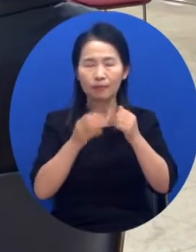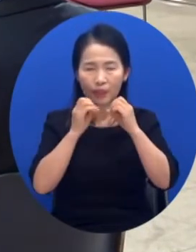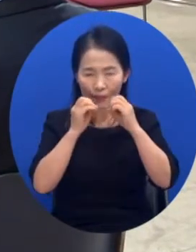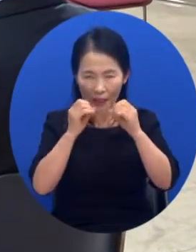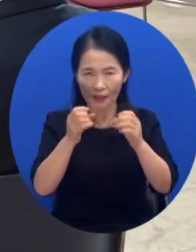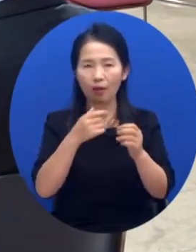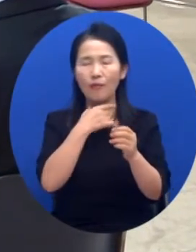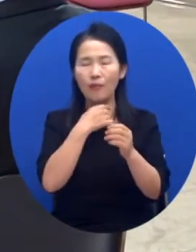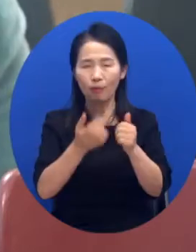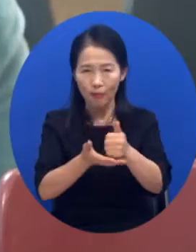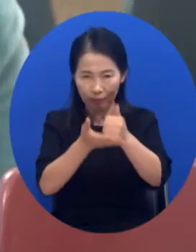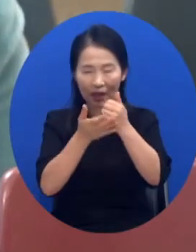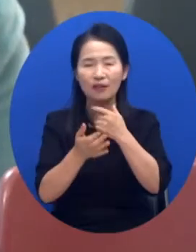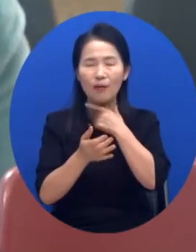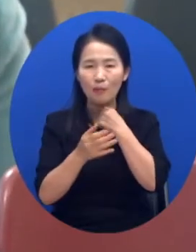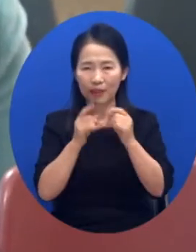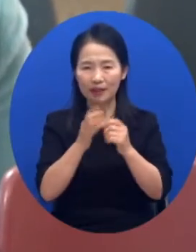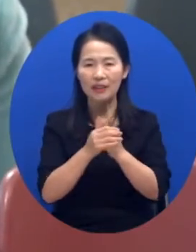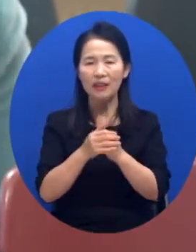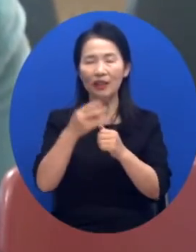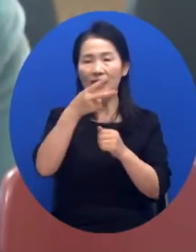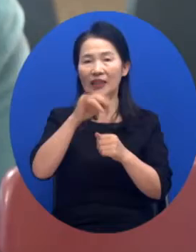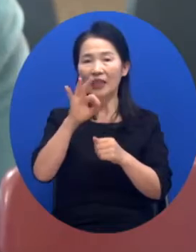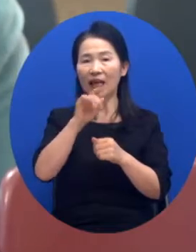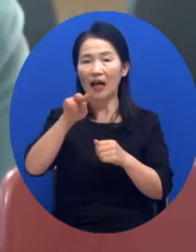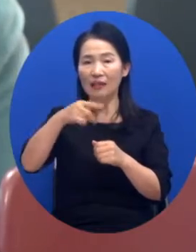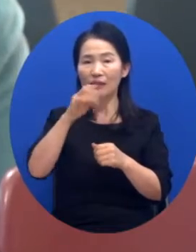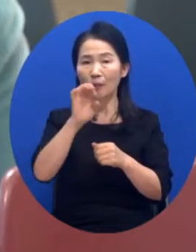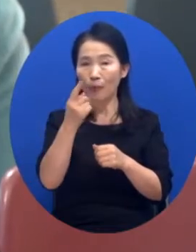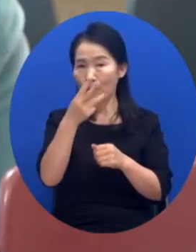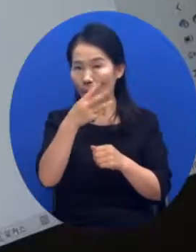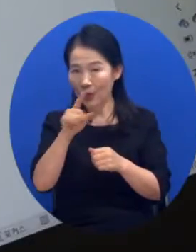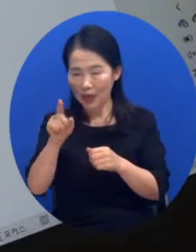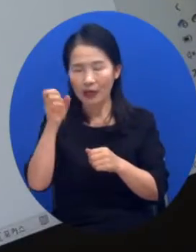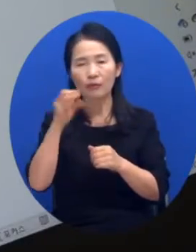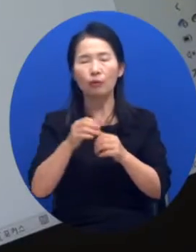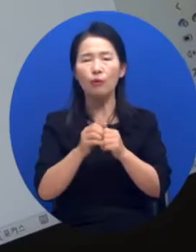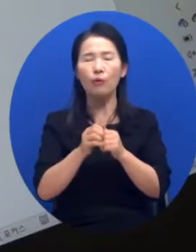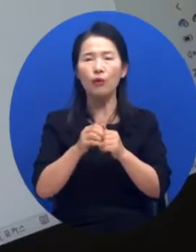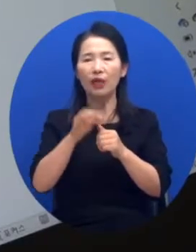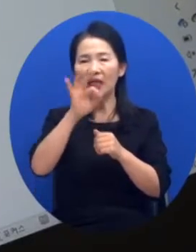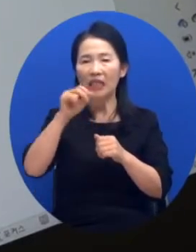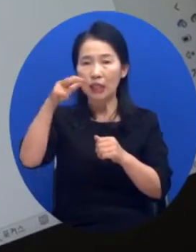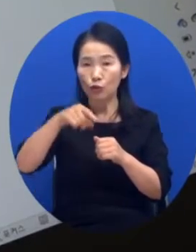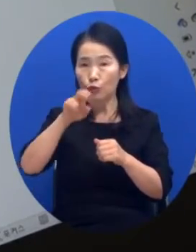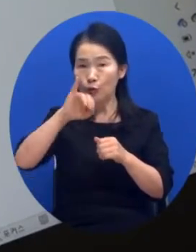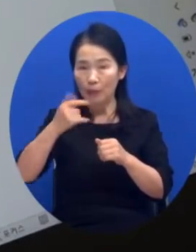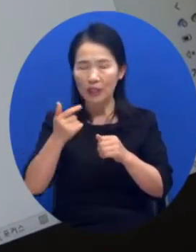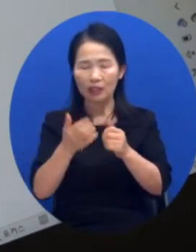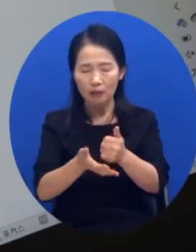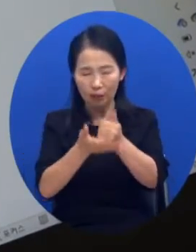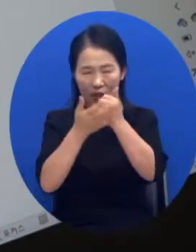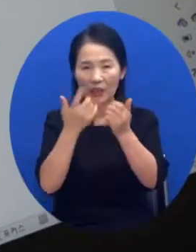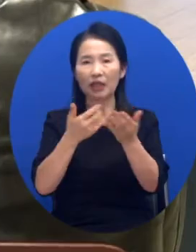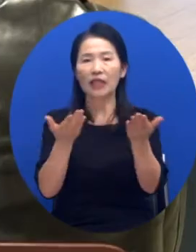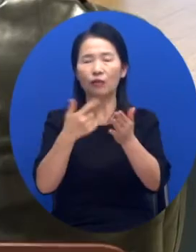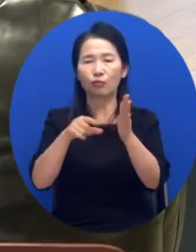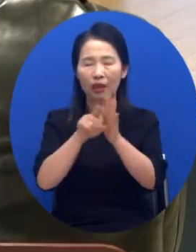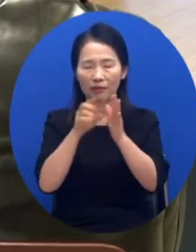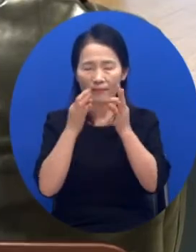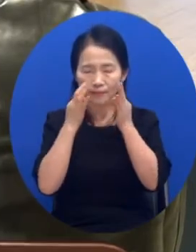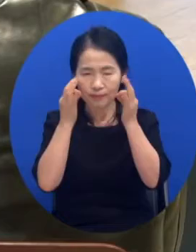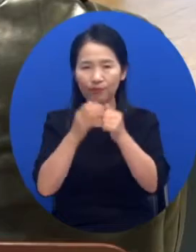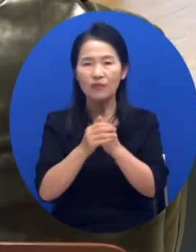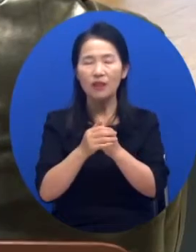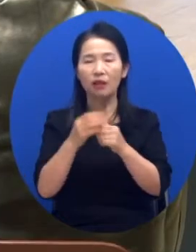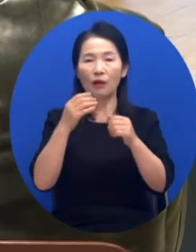또 디아스포라 2세들과 250만 이주민들을 섬기는 데 노력하는 한편 확실한 신앙과 교회의 비전